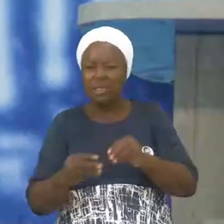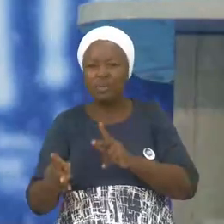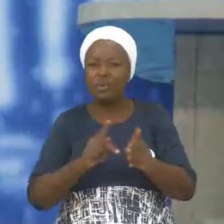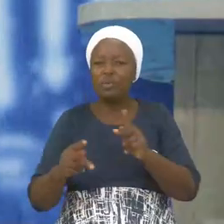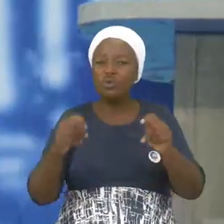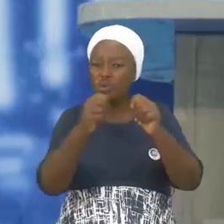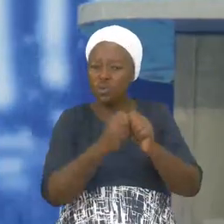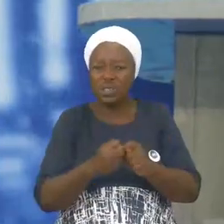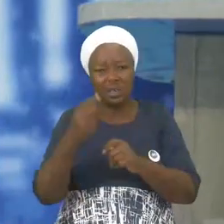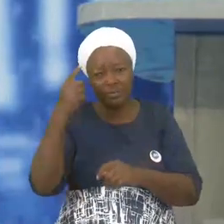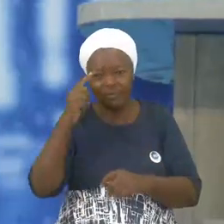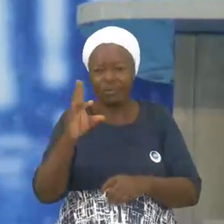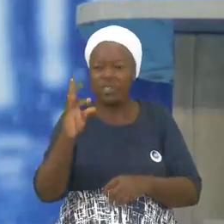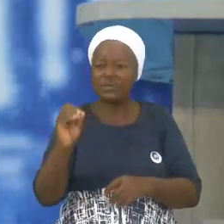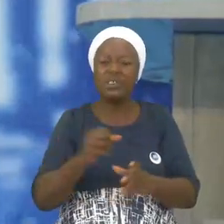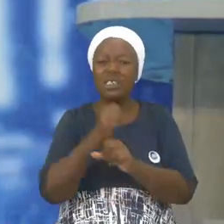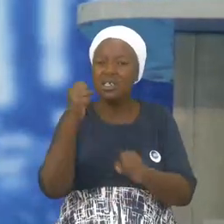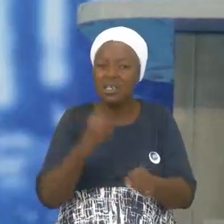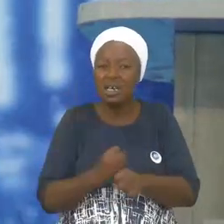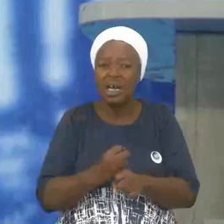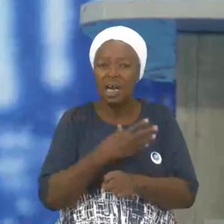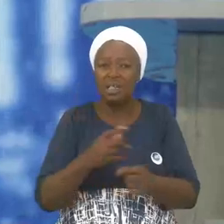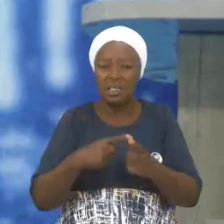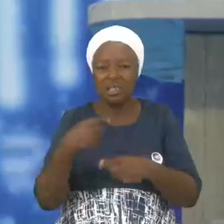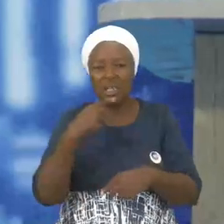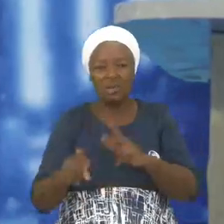c'est là où ils rassemblent des gens